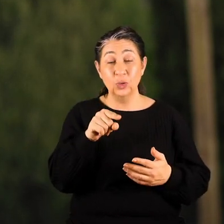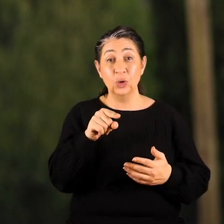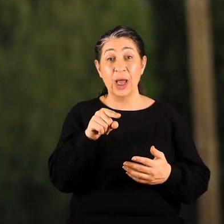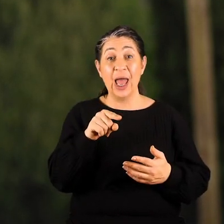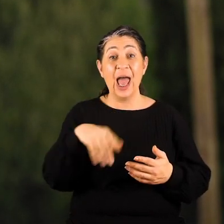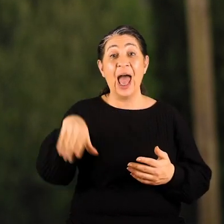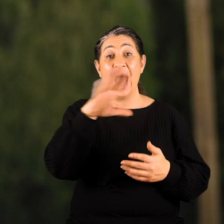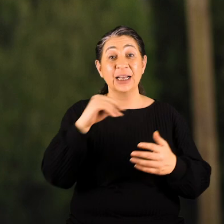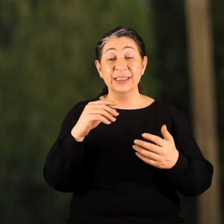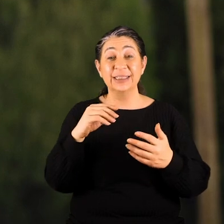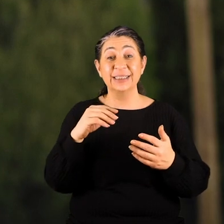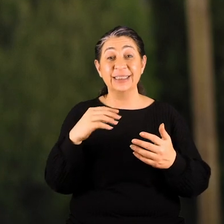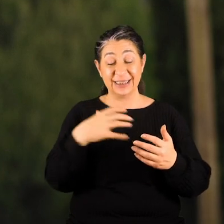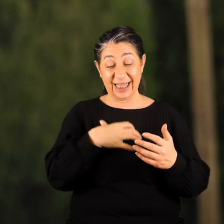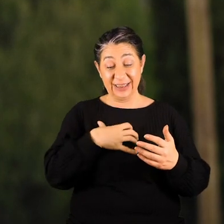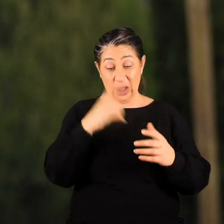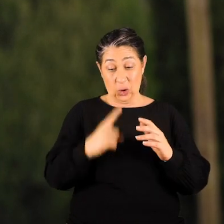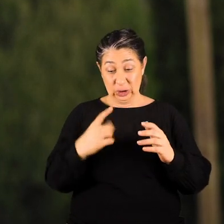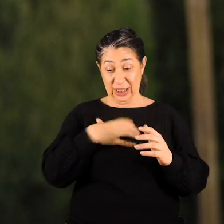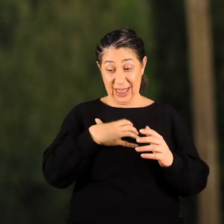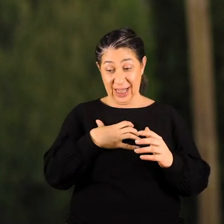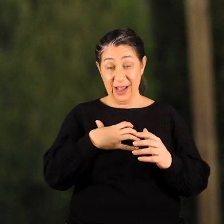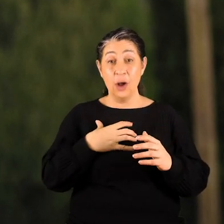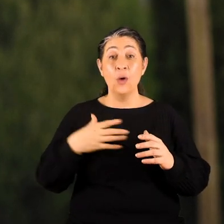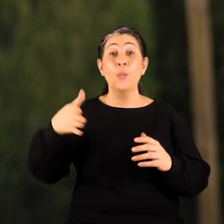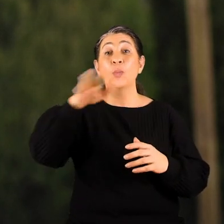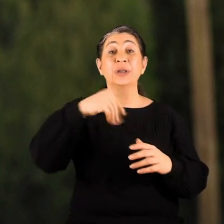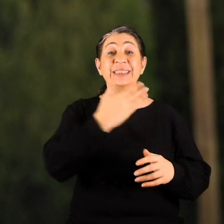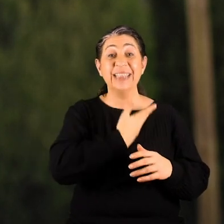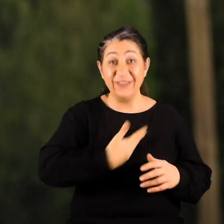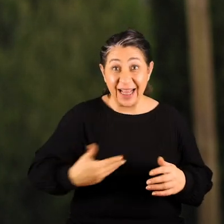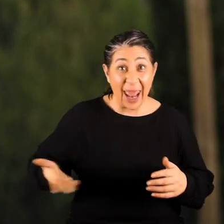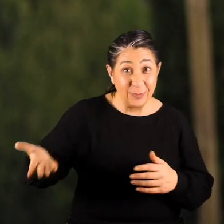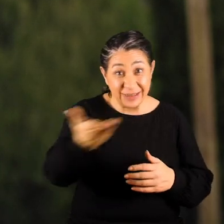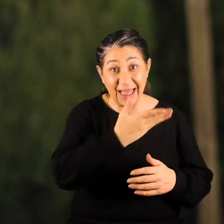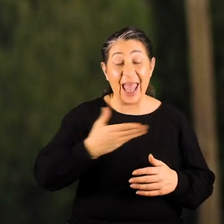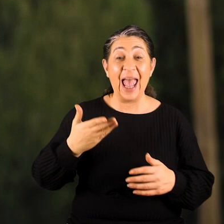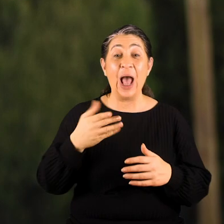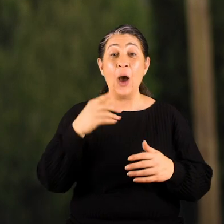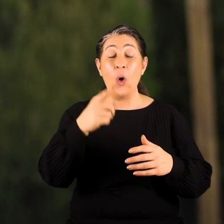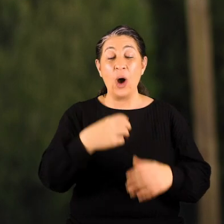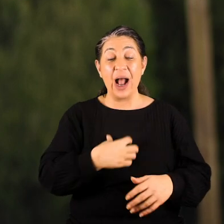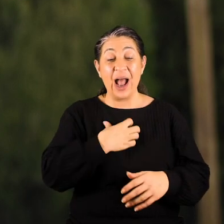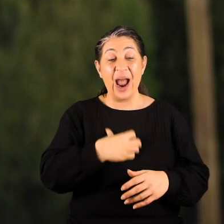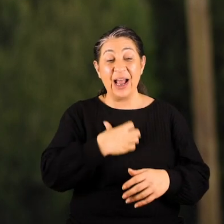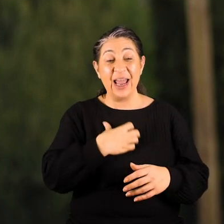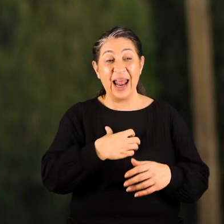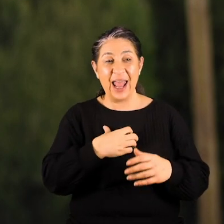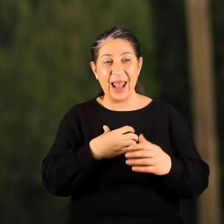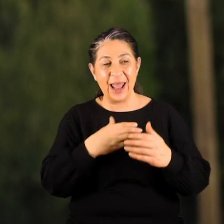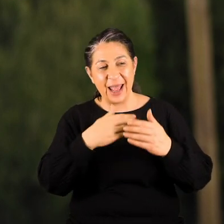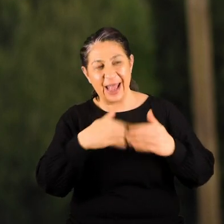herkese yani kendimize önce ve bütün sevdiklerimize de hani o kaygıyı da alan aslında bir